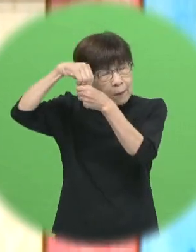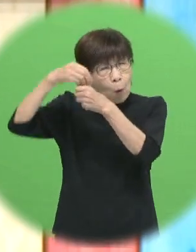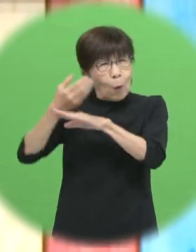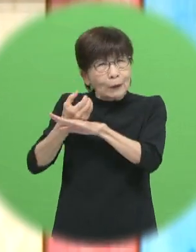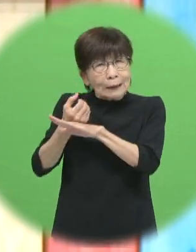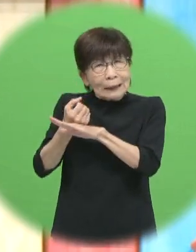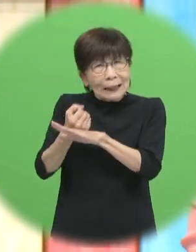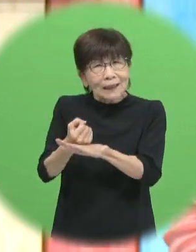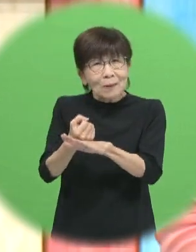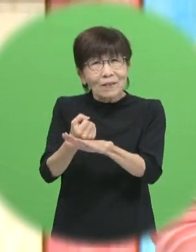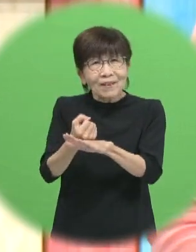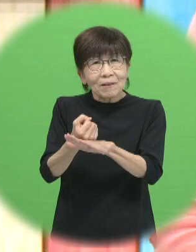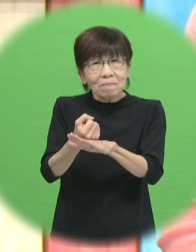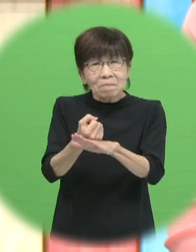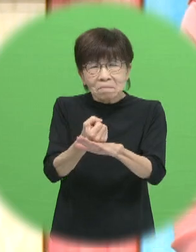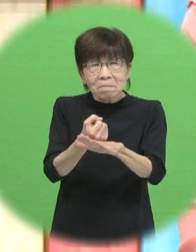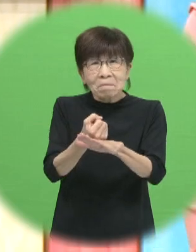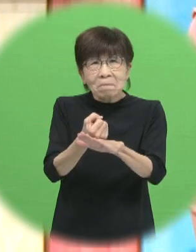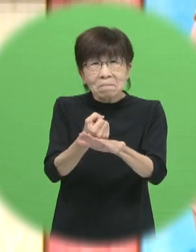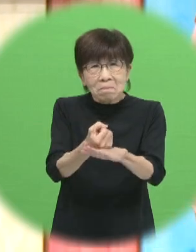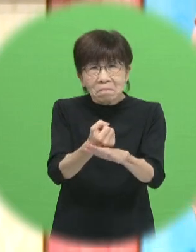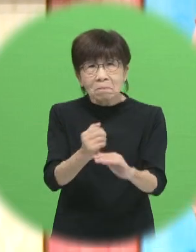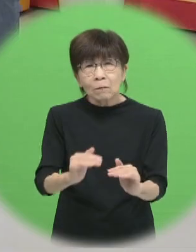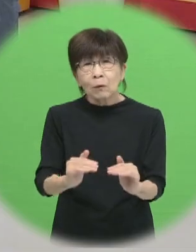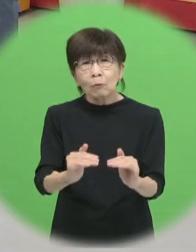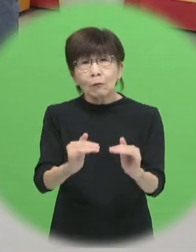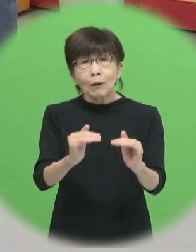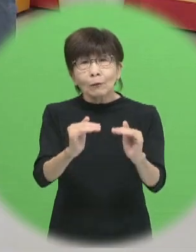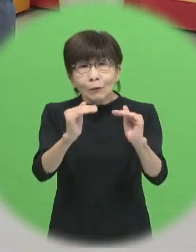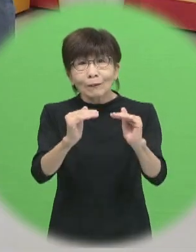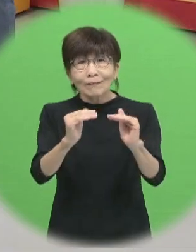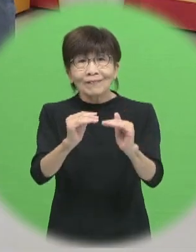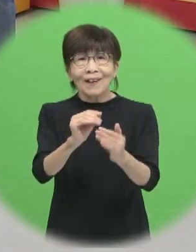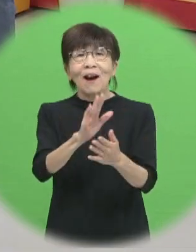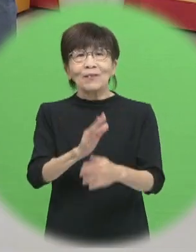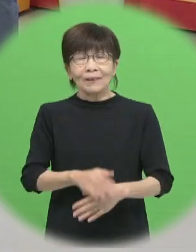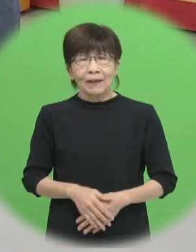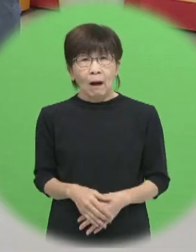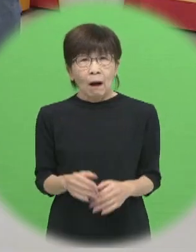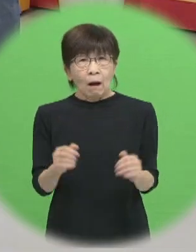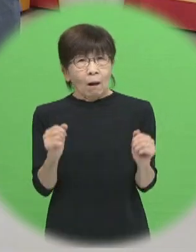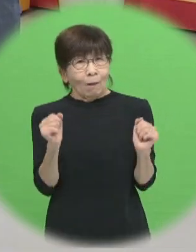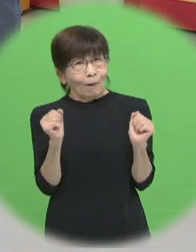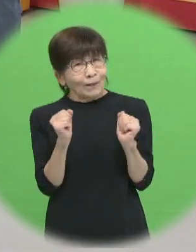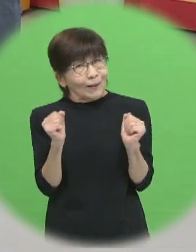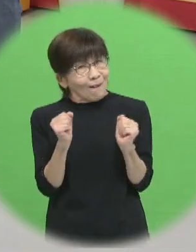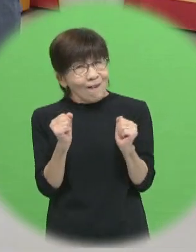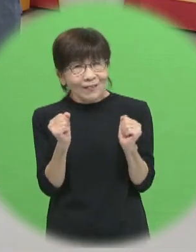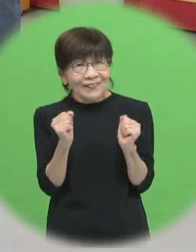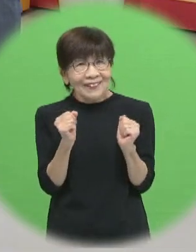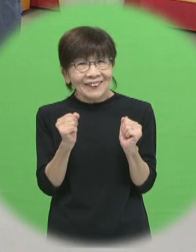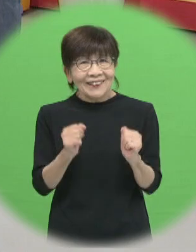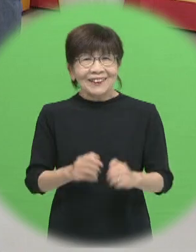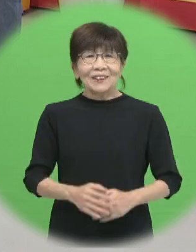固定観念となっていくというんですね。 なんか恐ろしい。